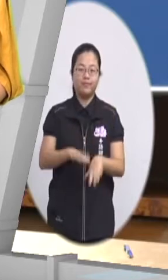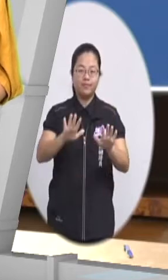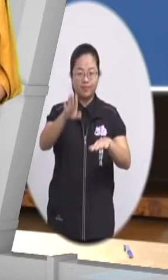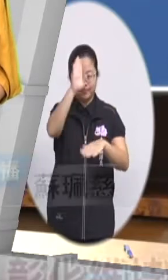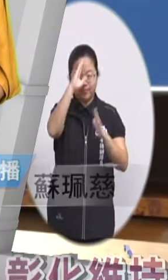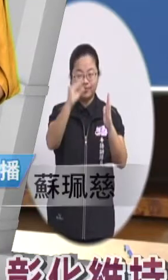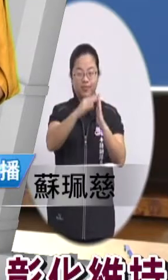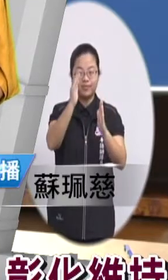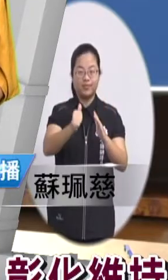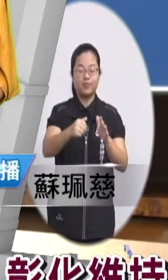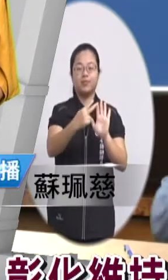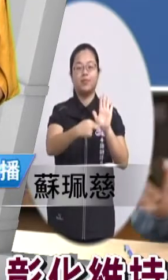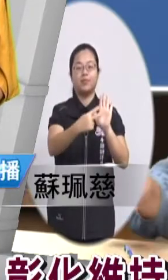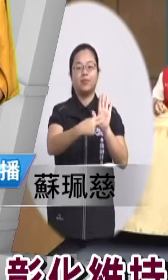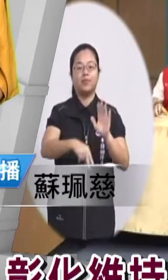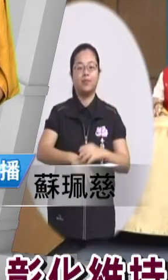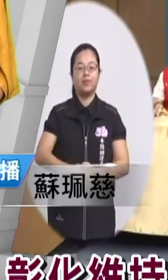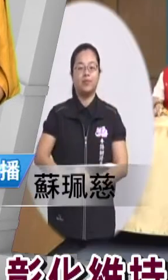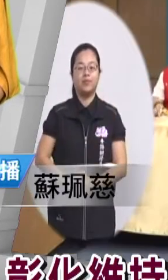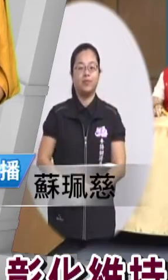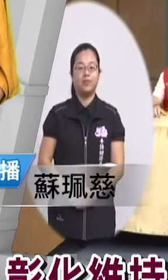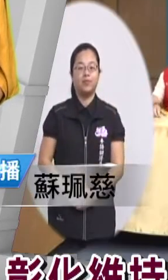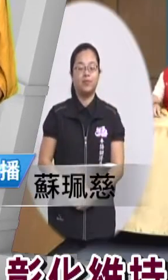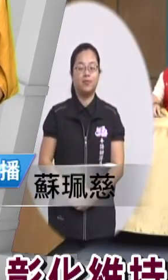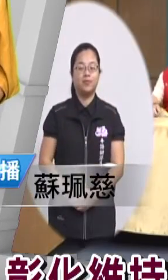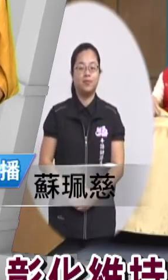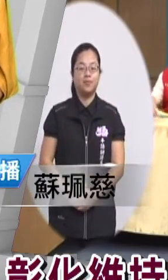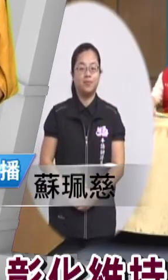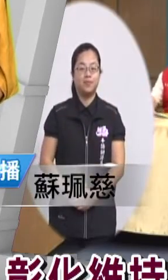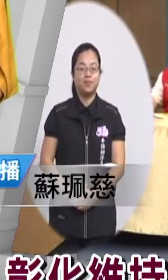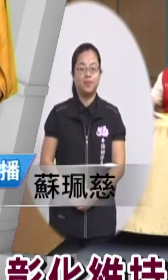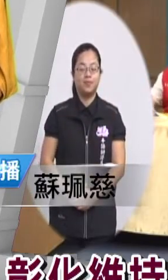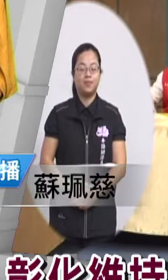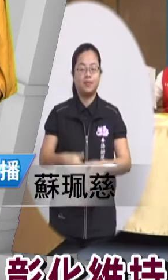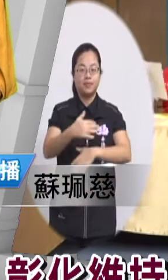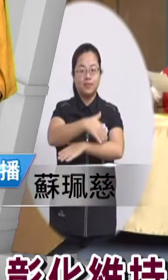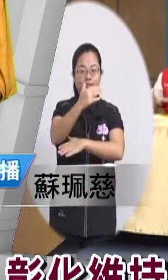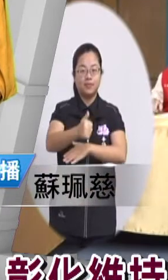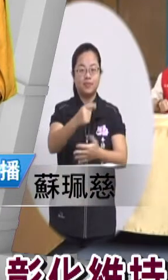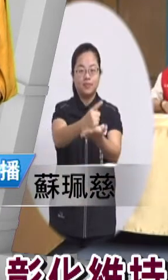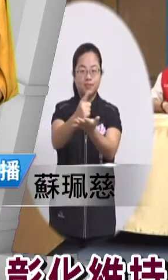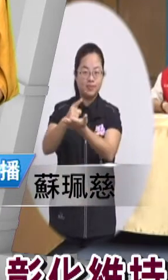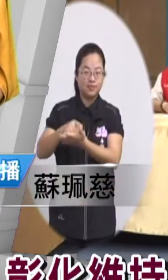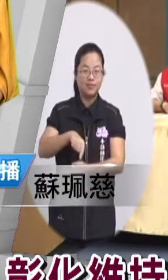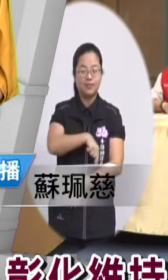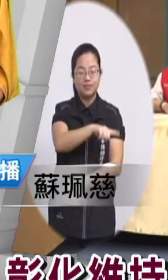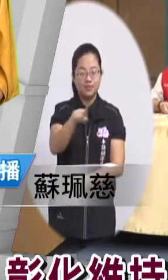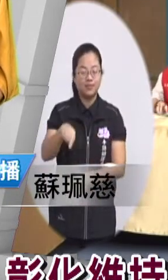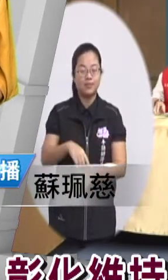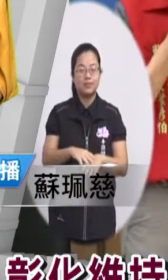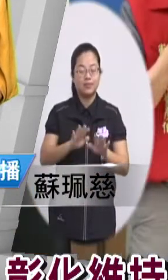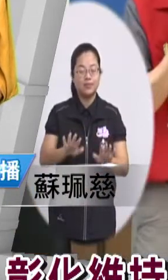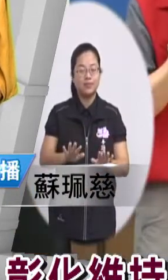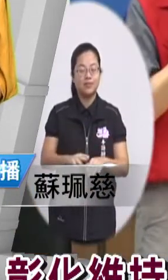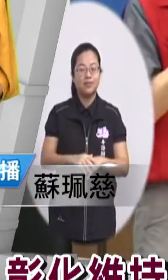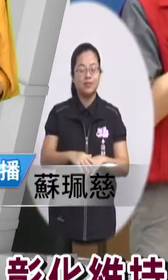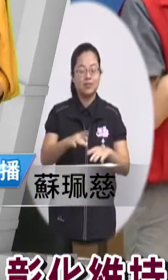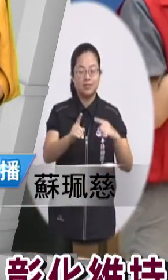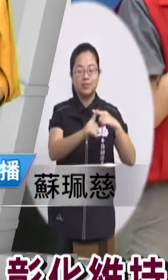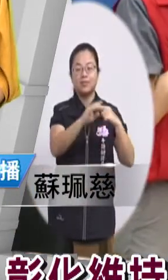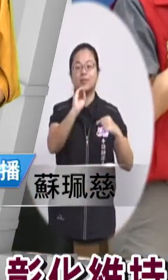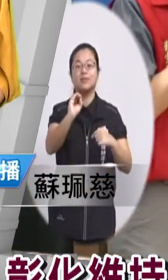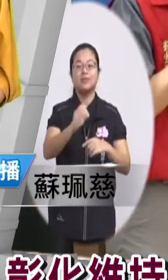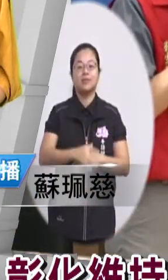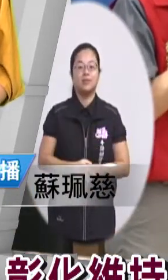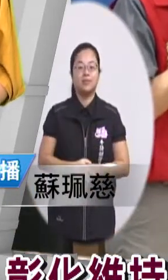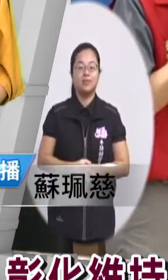乡亲，咱继续来看台湾的武汉肺炎疫情，全台今日新增六个本土确诊个案，创疫情爆发以来上